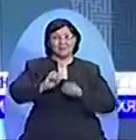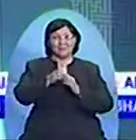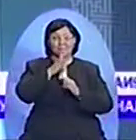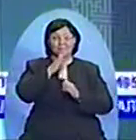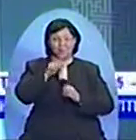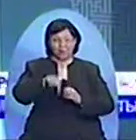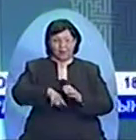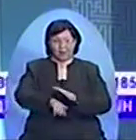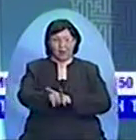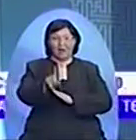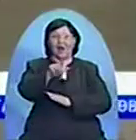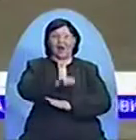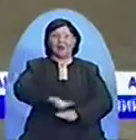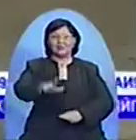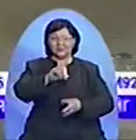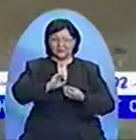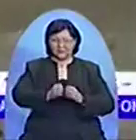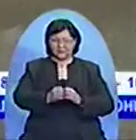боллоо.